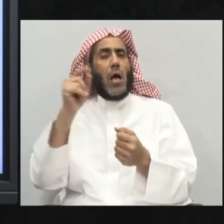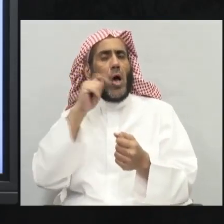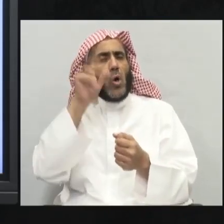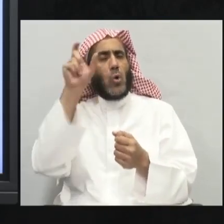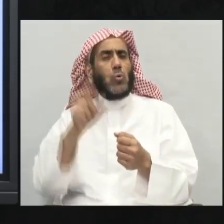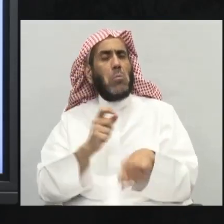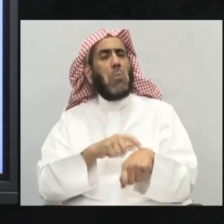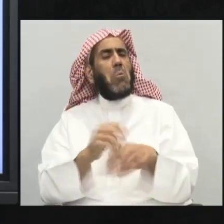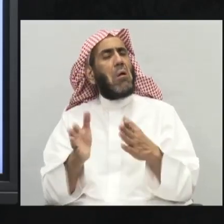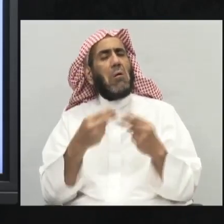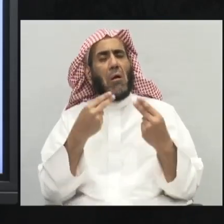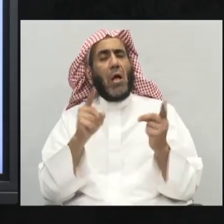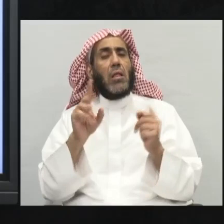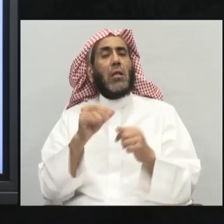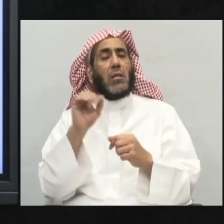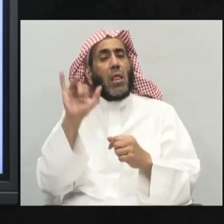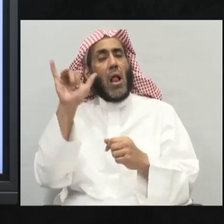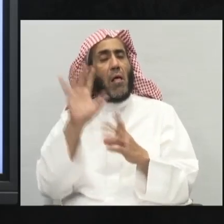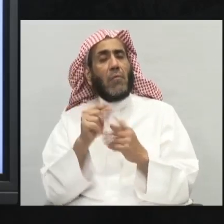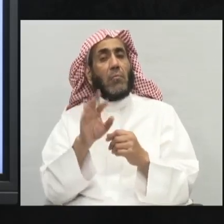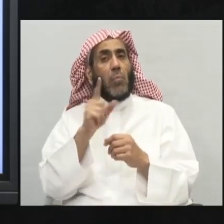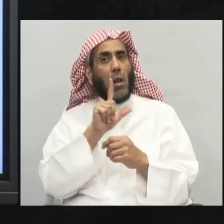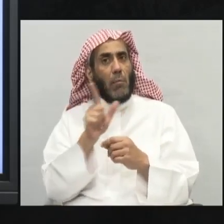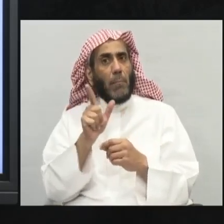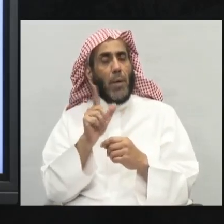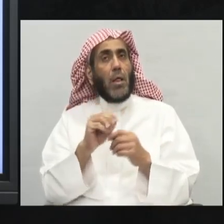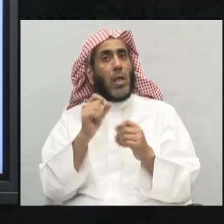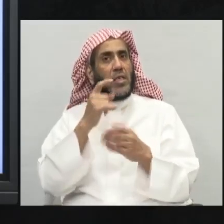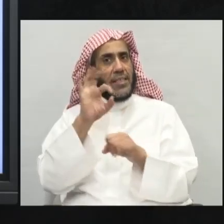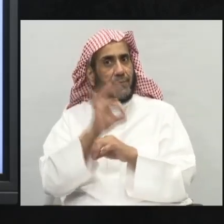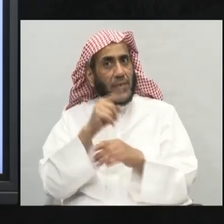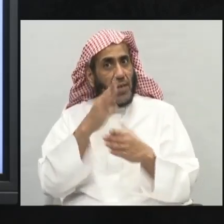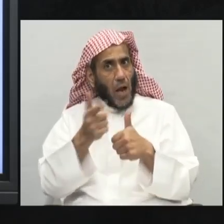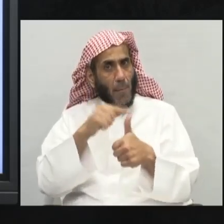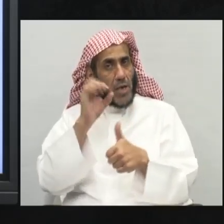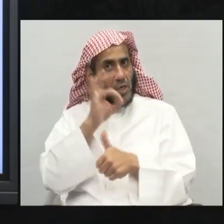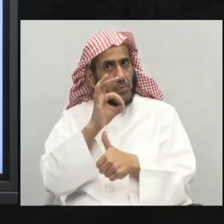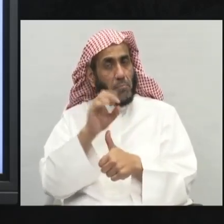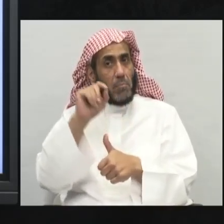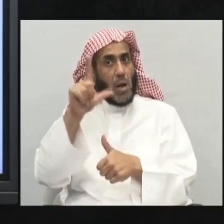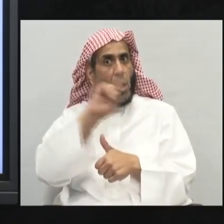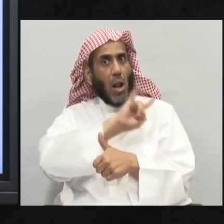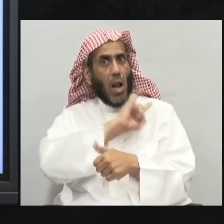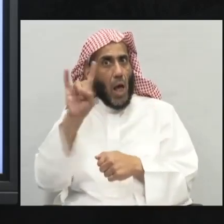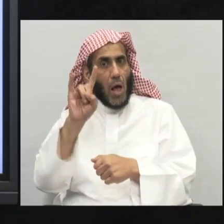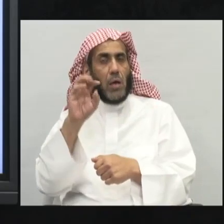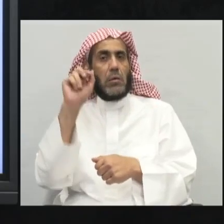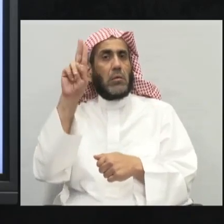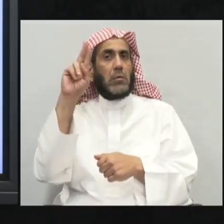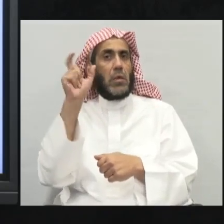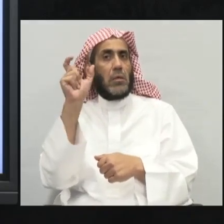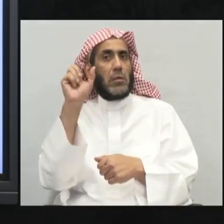موعده ينسى فتنتقل الالف لكن اذا جزمت ستقول لا تنسى موعدك